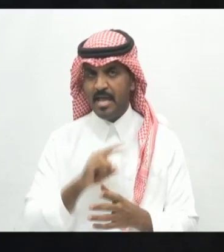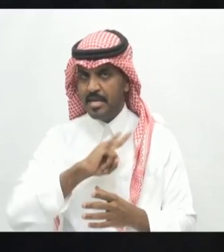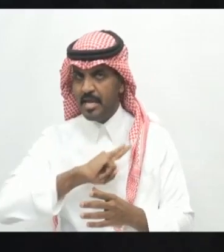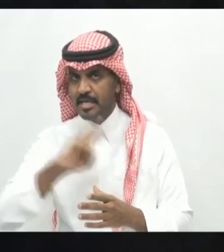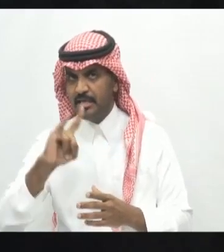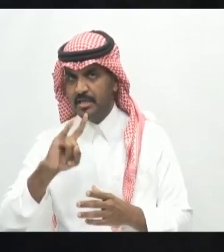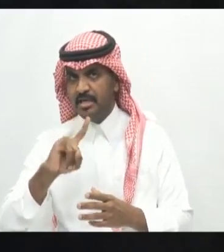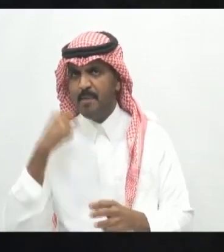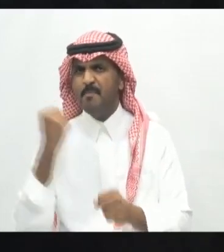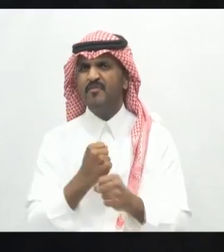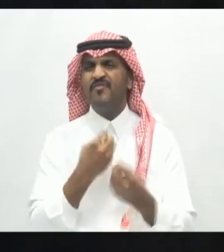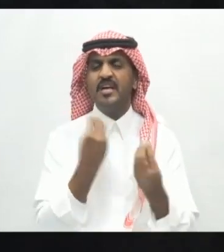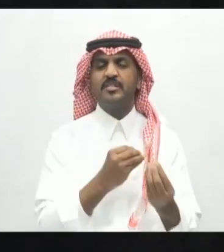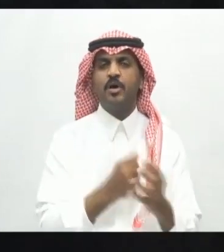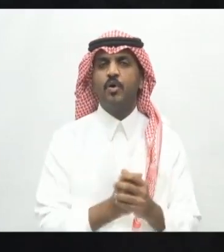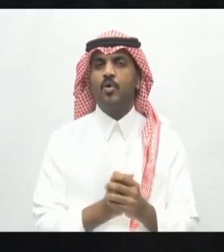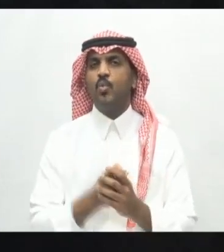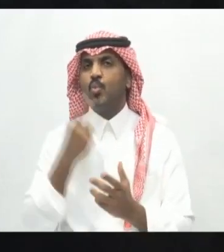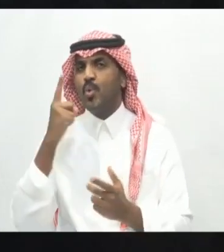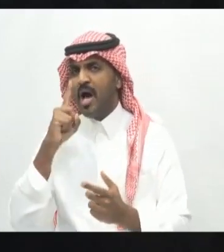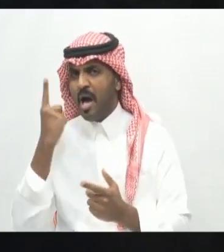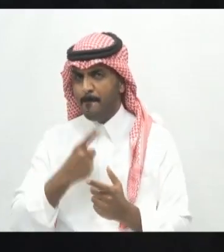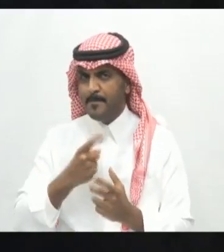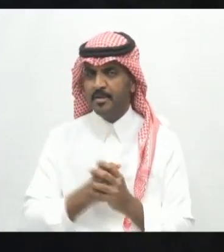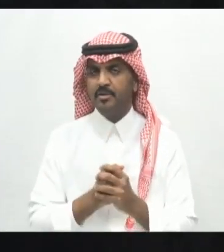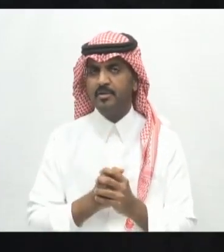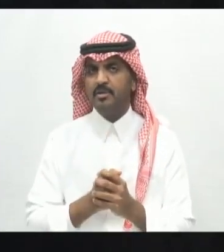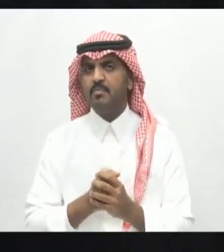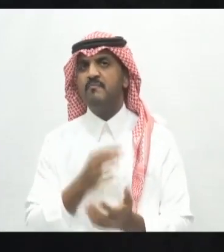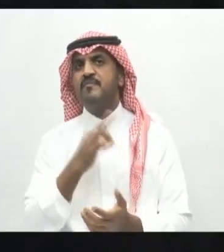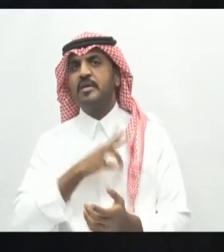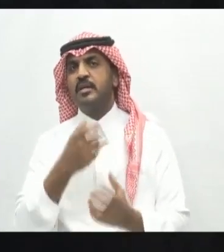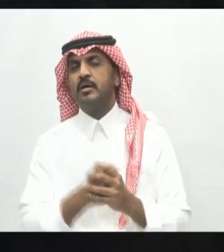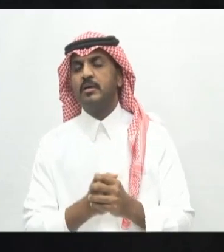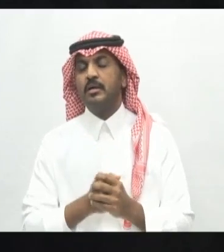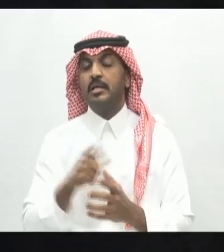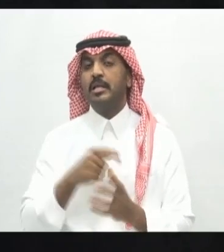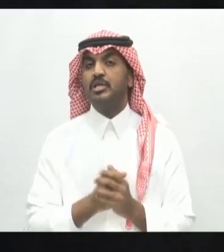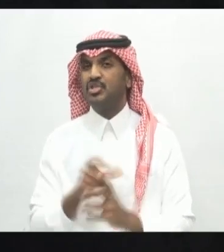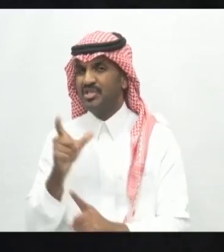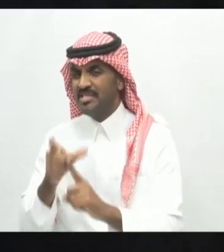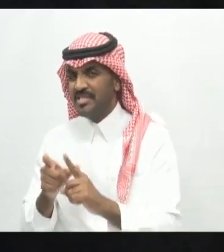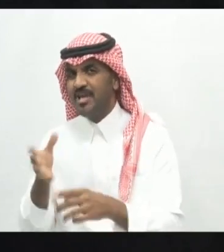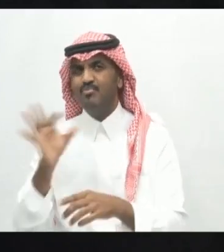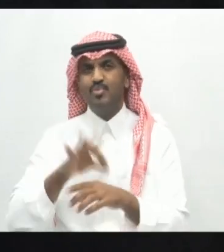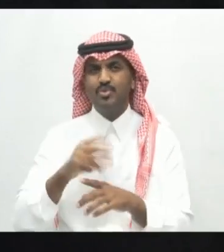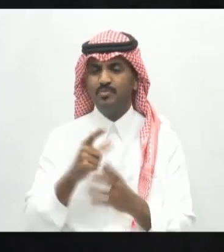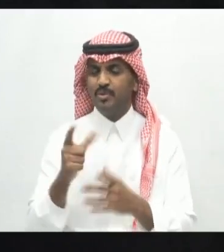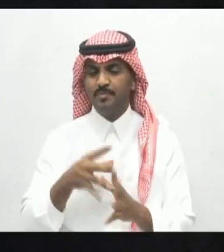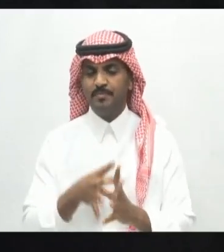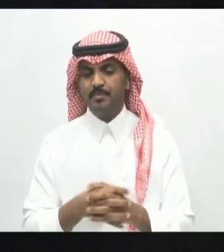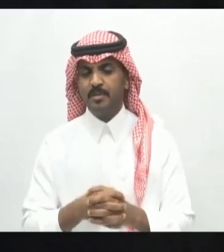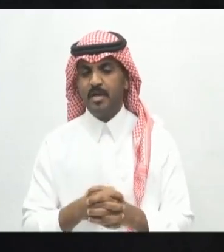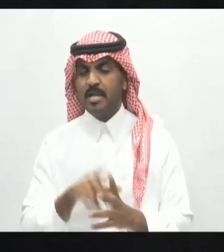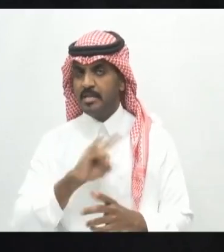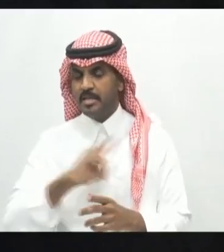عن المفاسد وتامر بما فيه مصلحه للمكلف اذا هذه ادله واضحه داله على ان